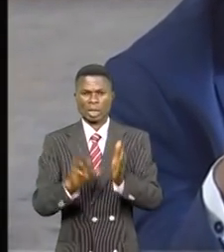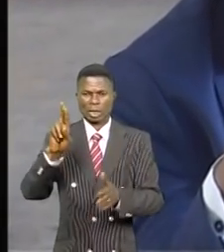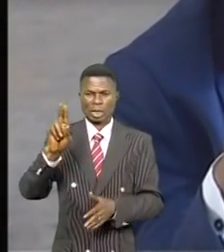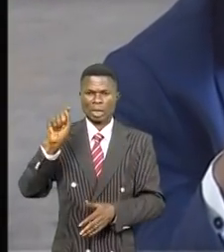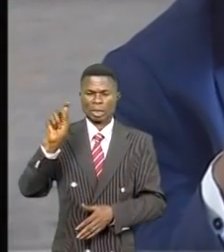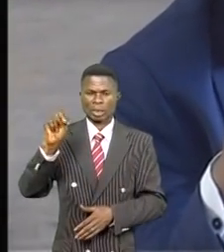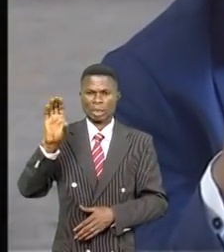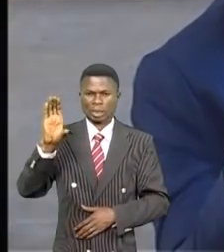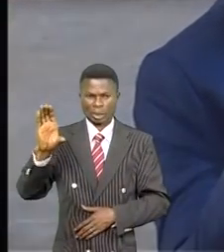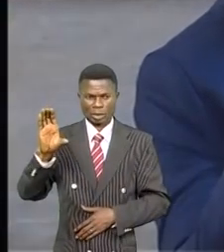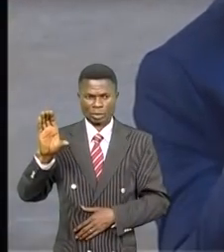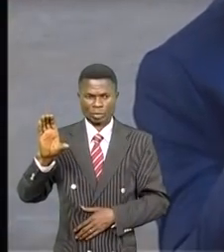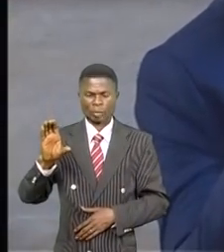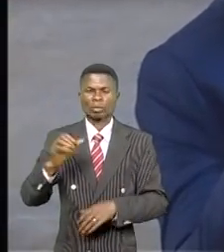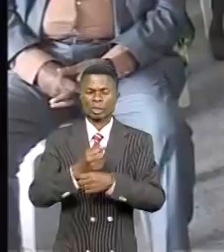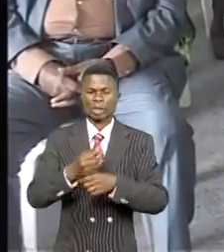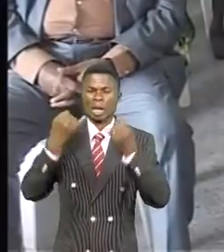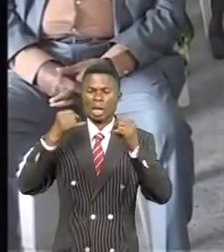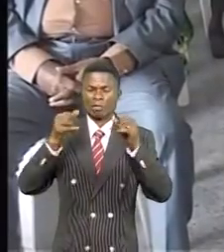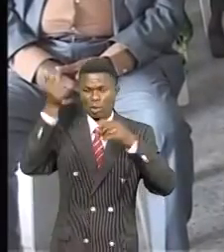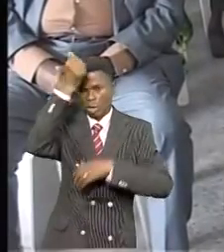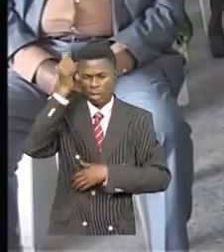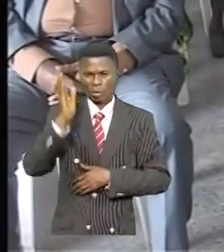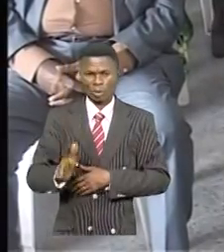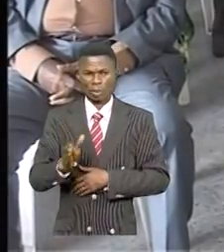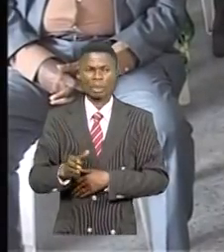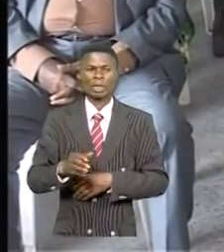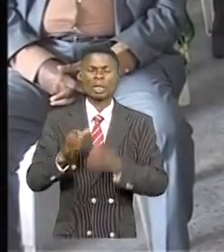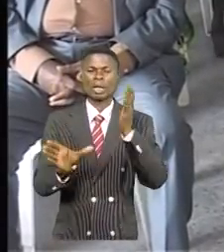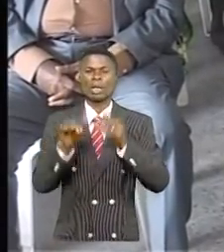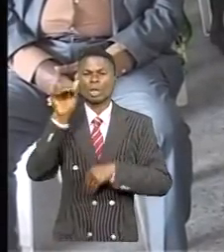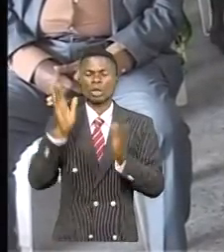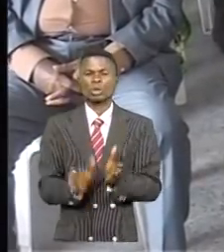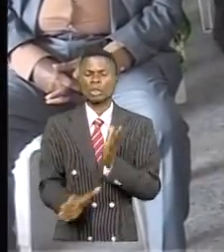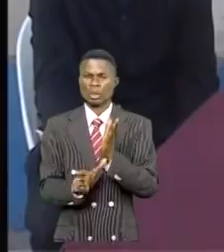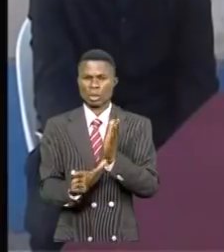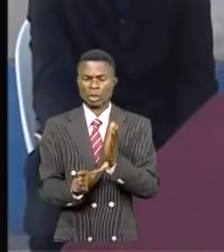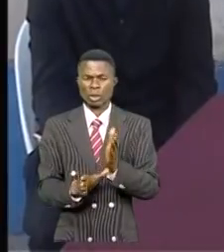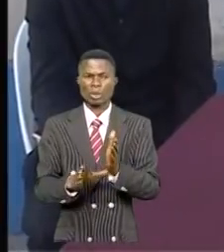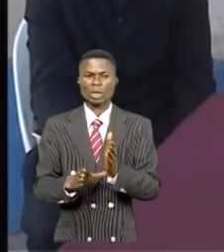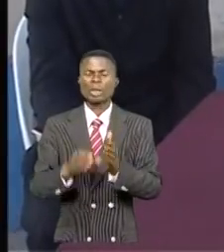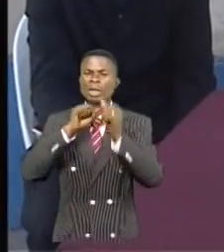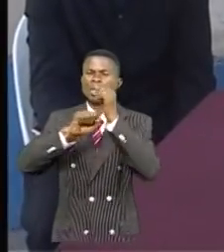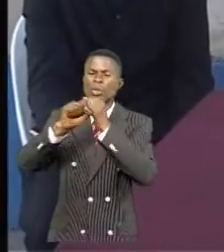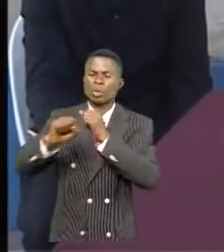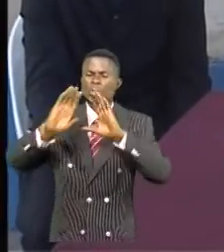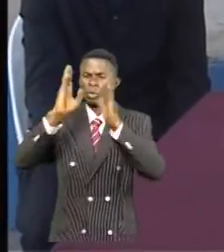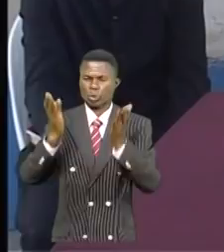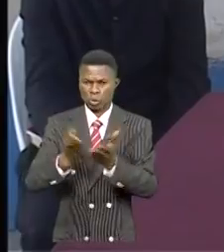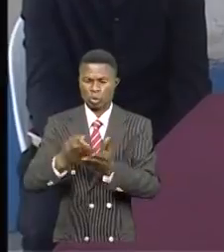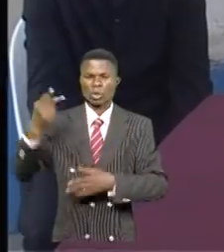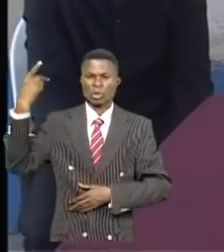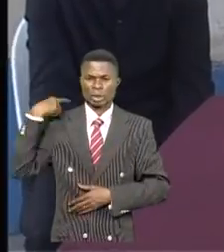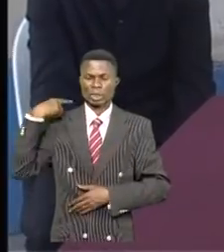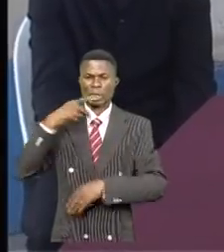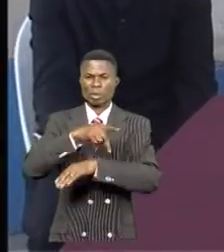et éditeur du magazine Renaissance africaine. Freddy Mulumba Kabwayi a par cette occasion sensibilisé les élites de cette paroisse